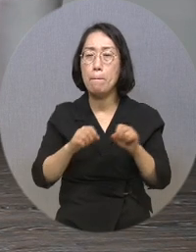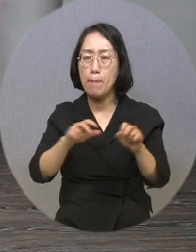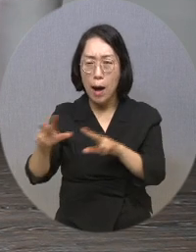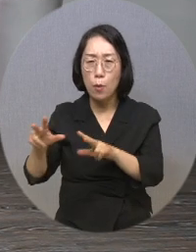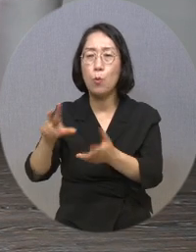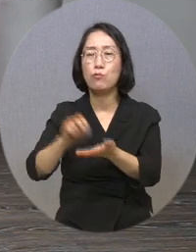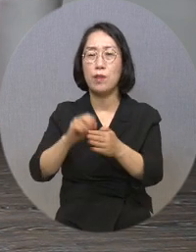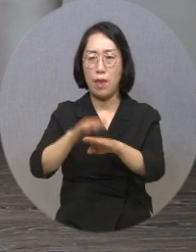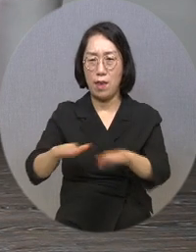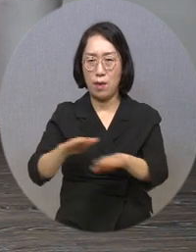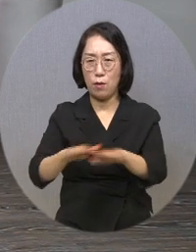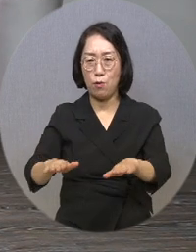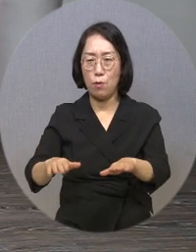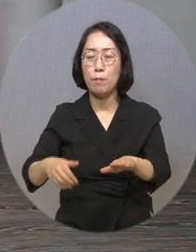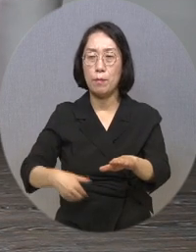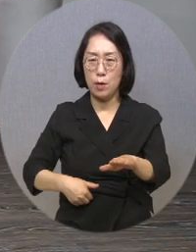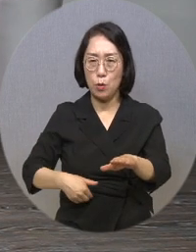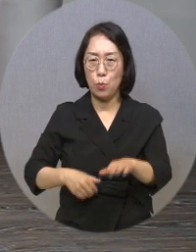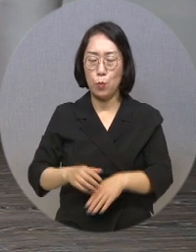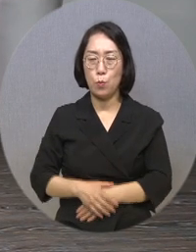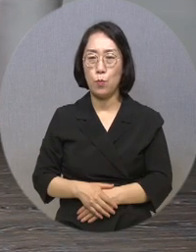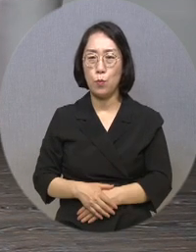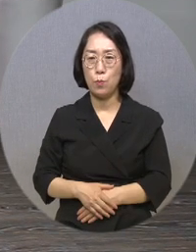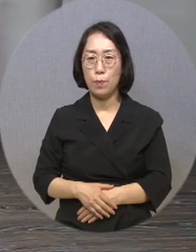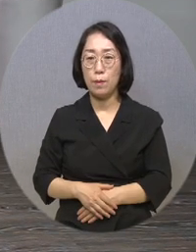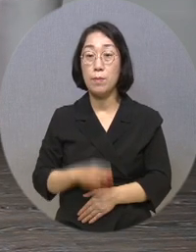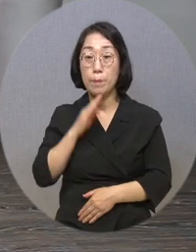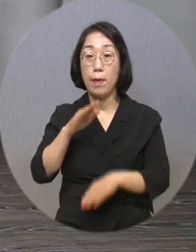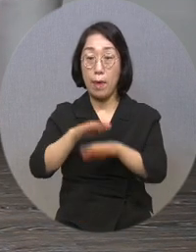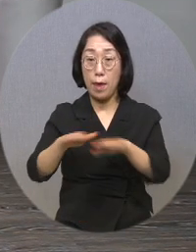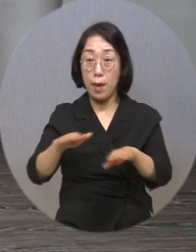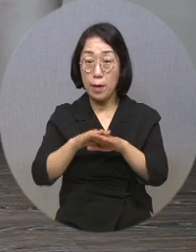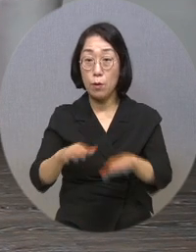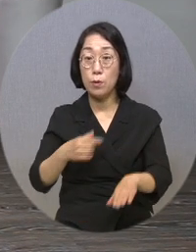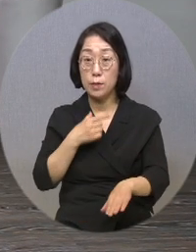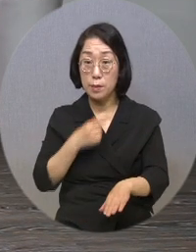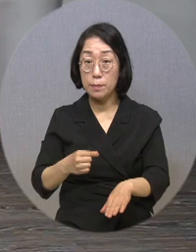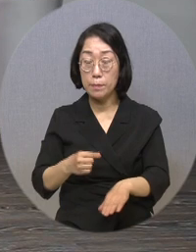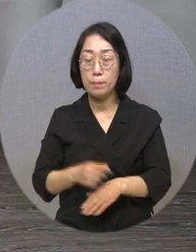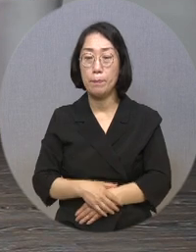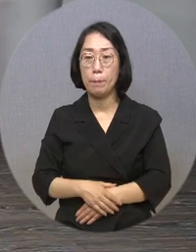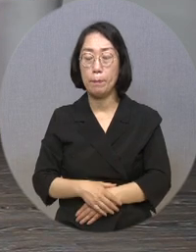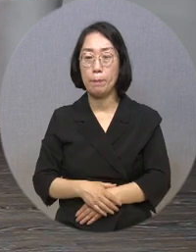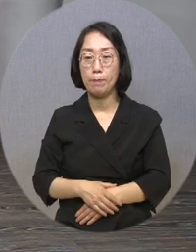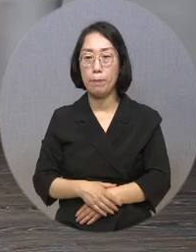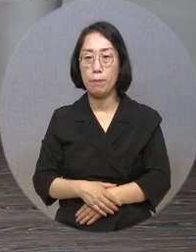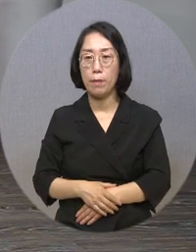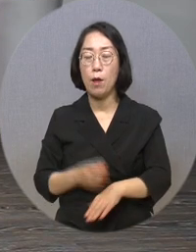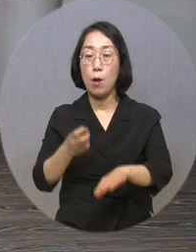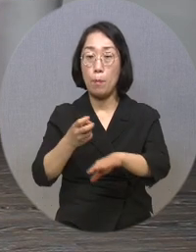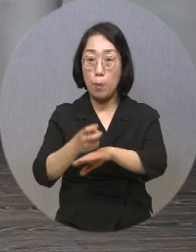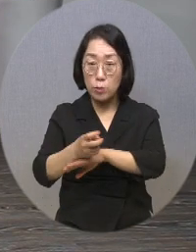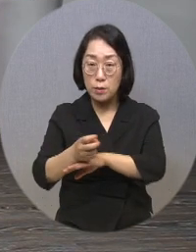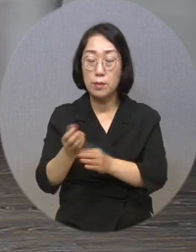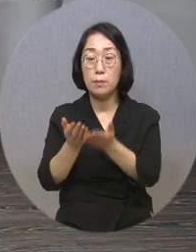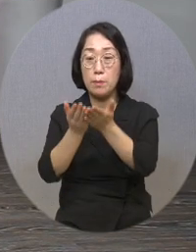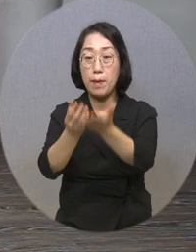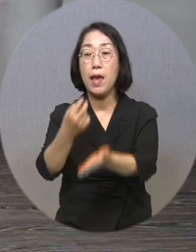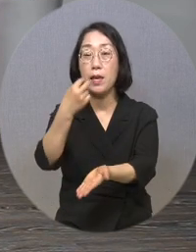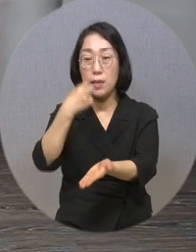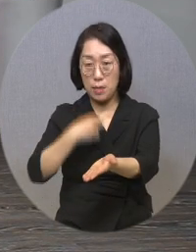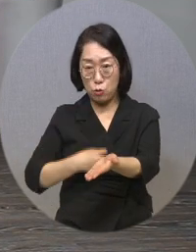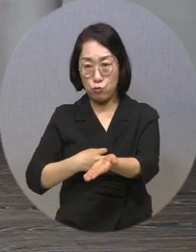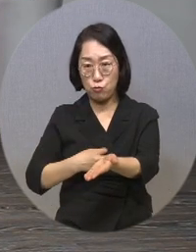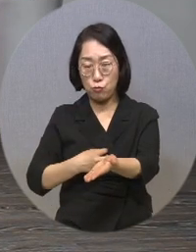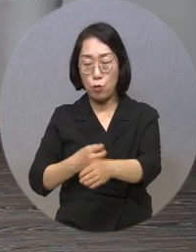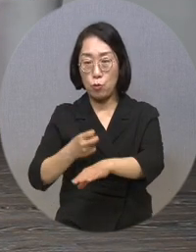저녁이 있는 삶이 아니기 때문에 결국은 해결하기 위해서는 결국은 수력이용버스 같은 획기적인 돈이 안